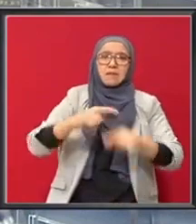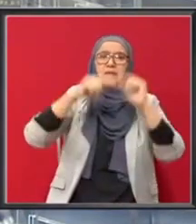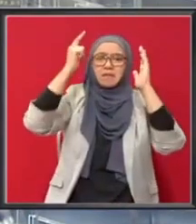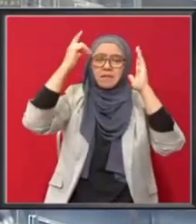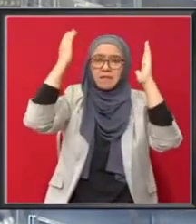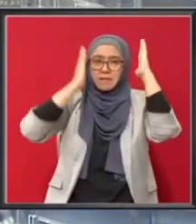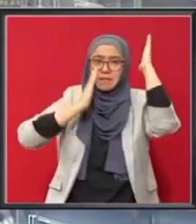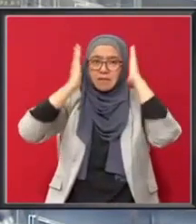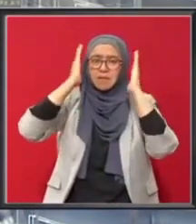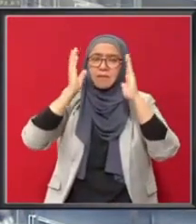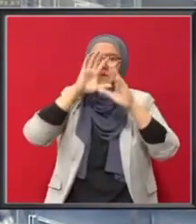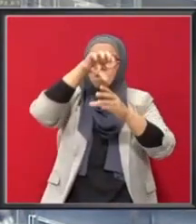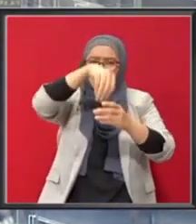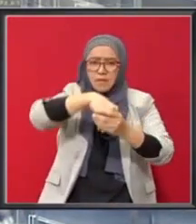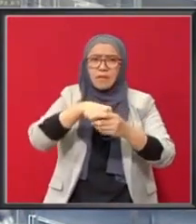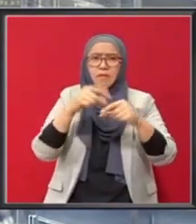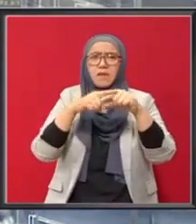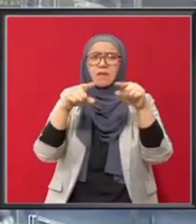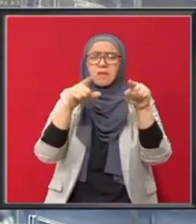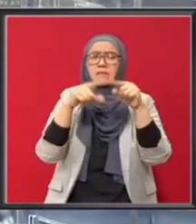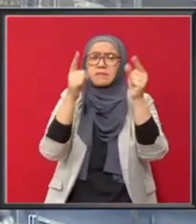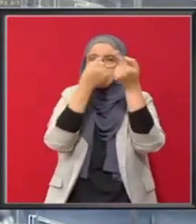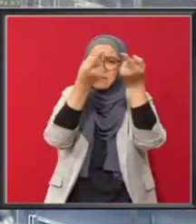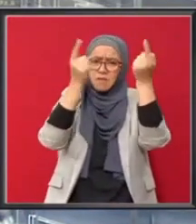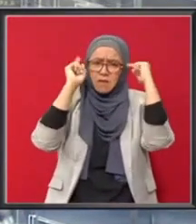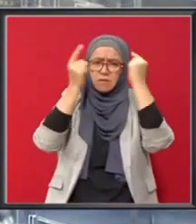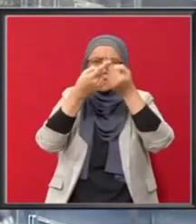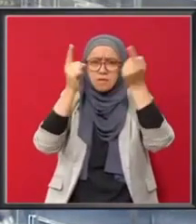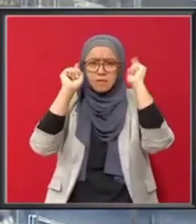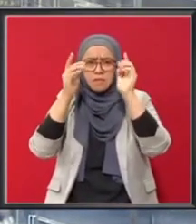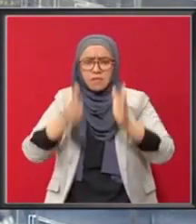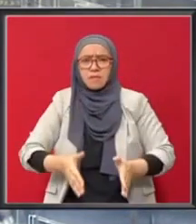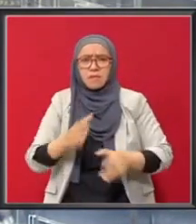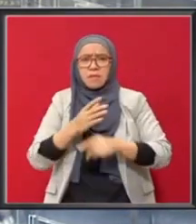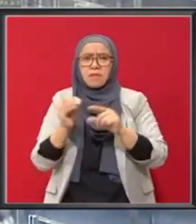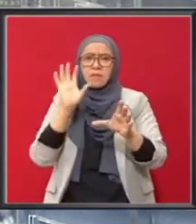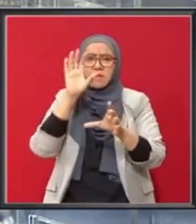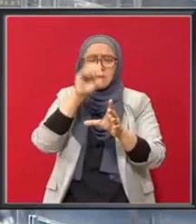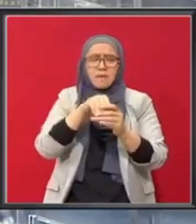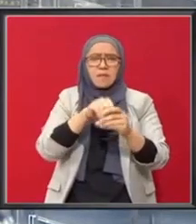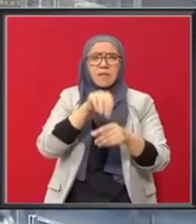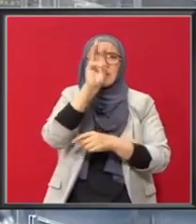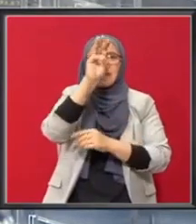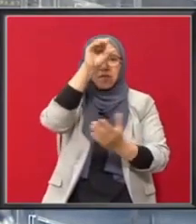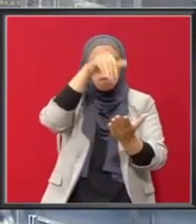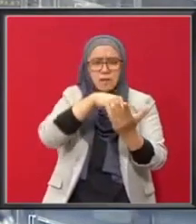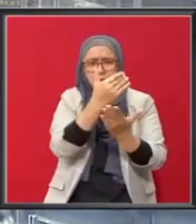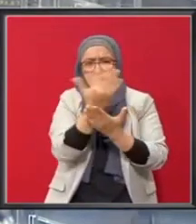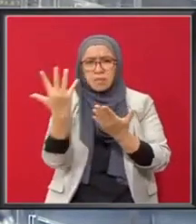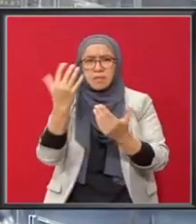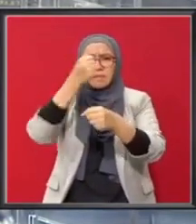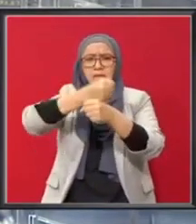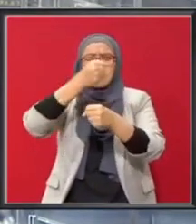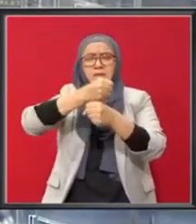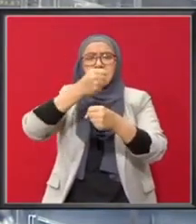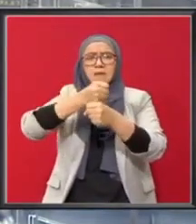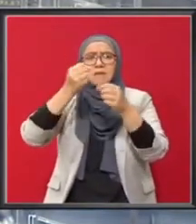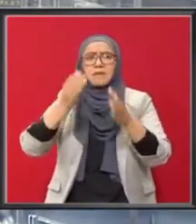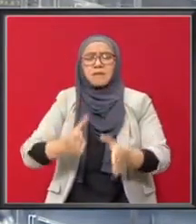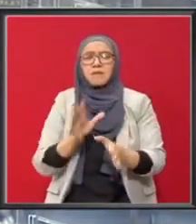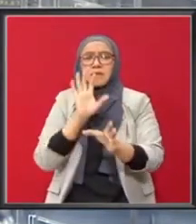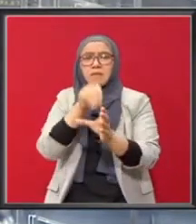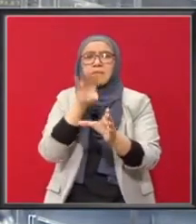graduan kita telah mempercayai menempatkan 56354 kerja yang telah kita isi